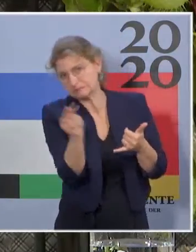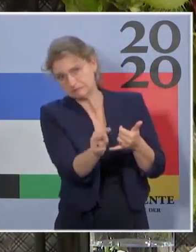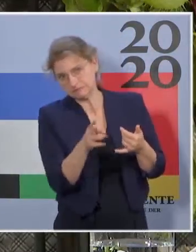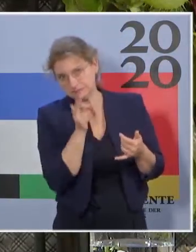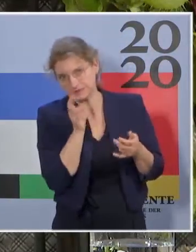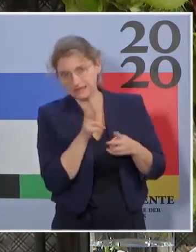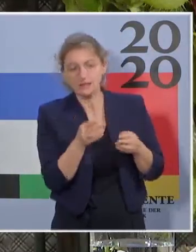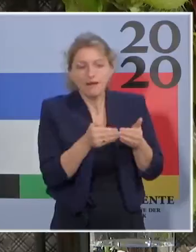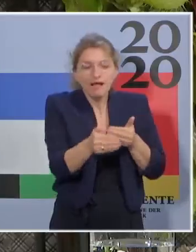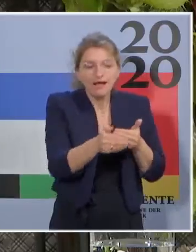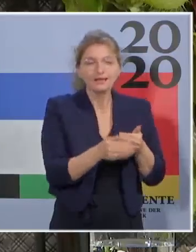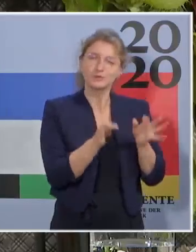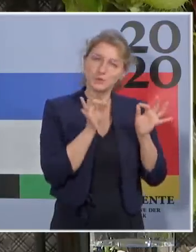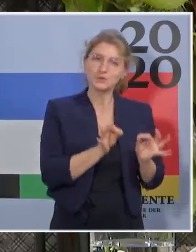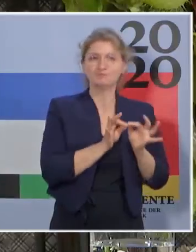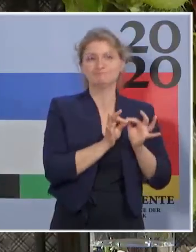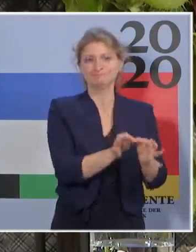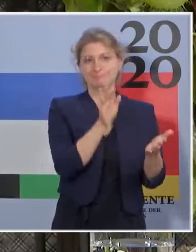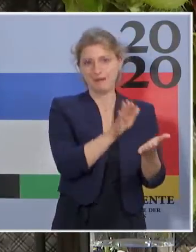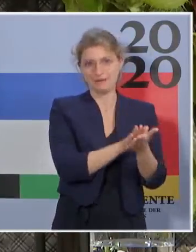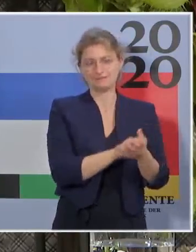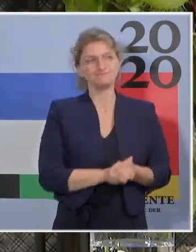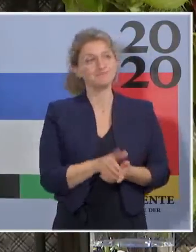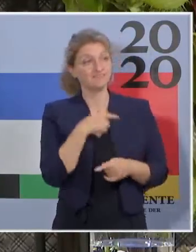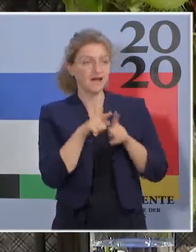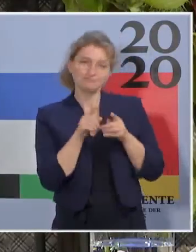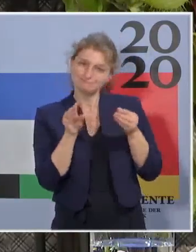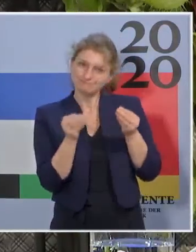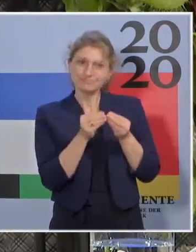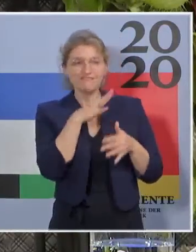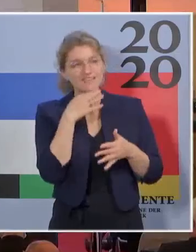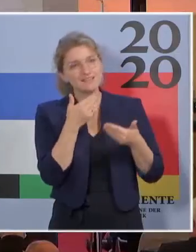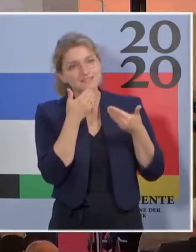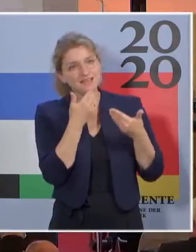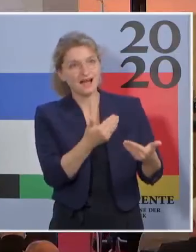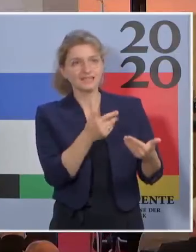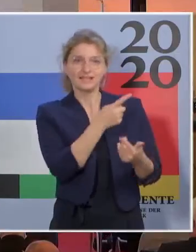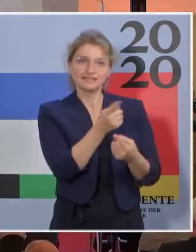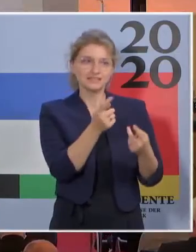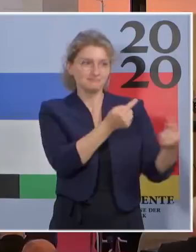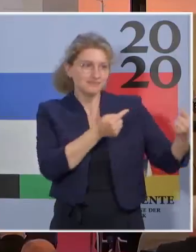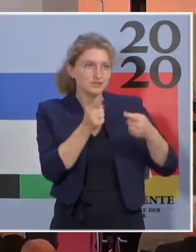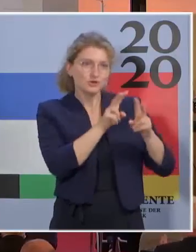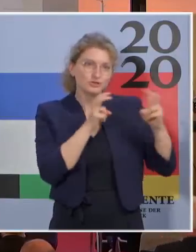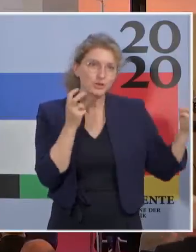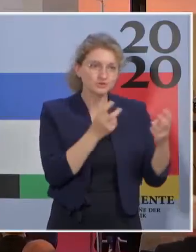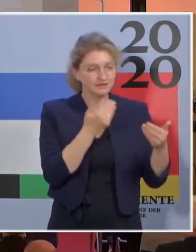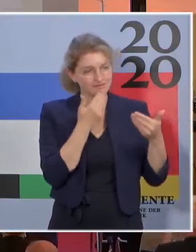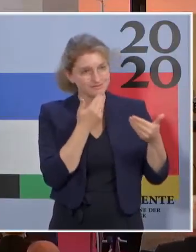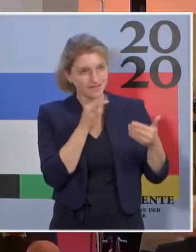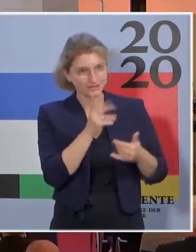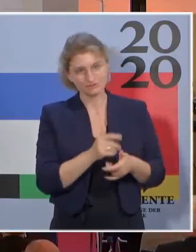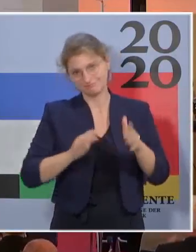guten Bestand. Dem schließen wir uns alle an. Vielen herzlichen Dank Ihnen für diese aufschlussreiche Gesprächsrunde. Dankeschön. Und wir machen